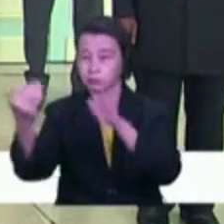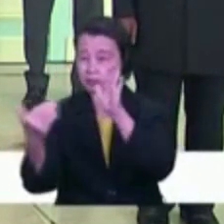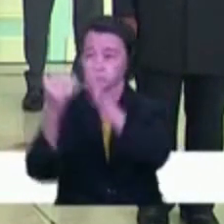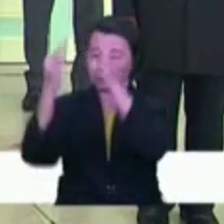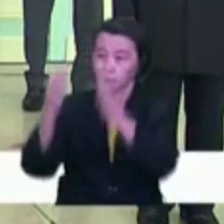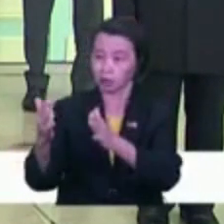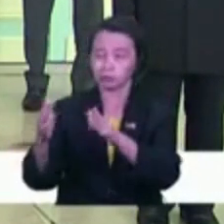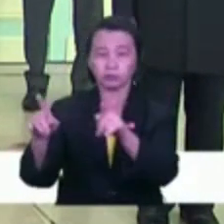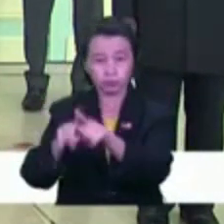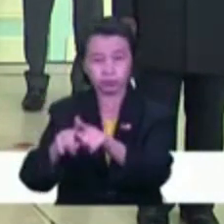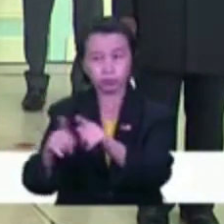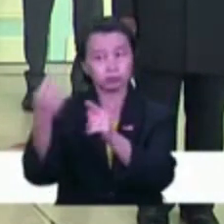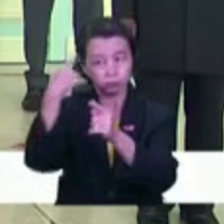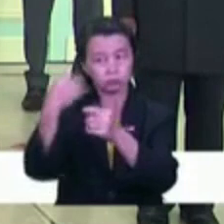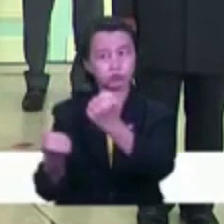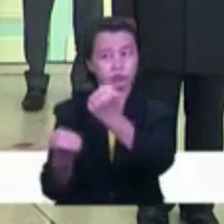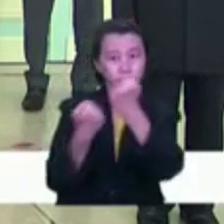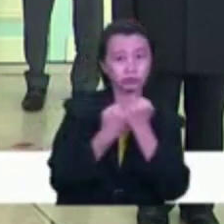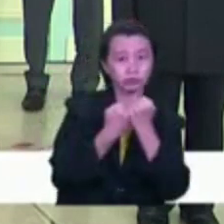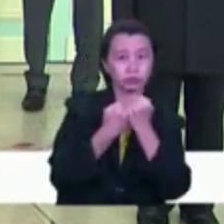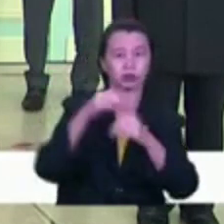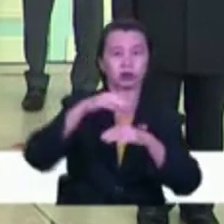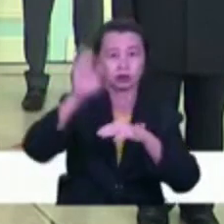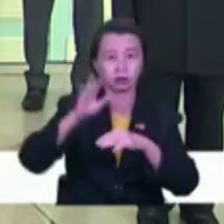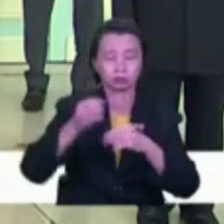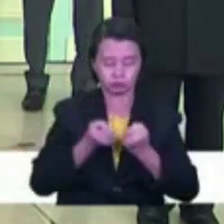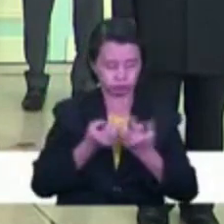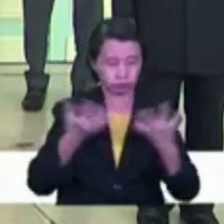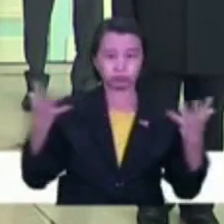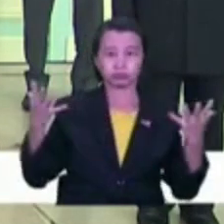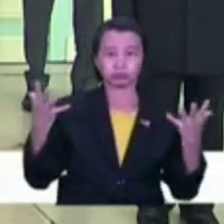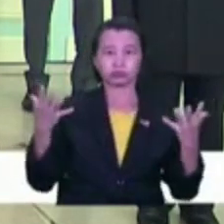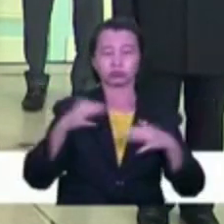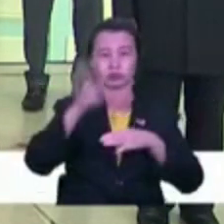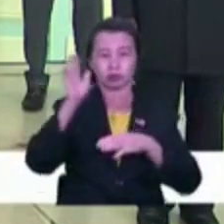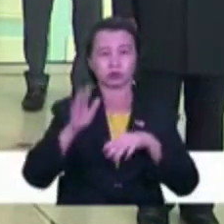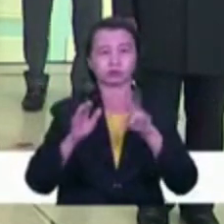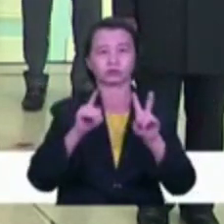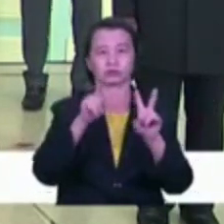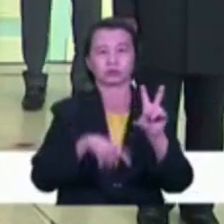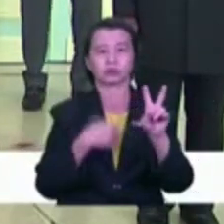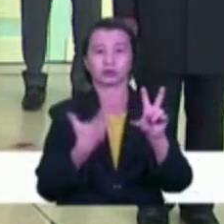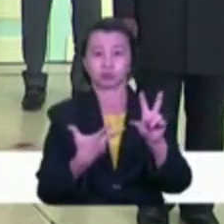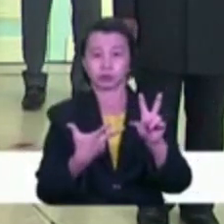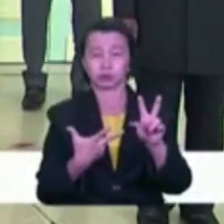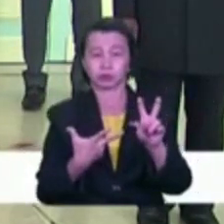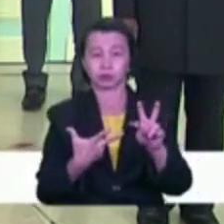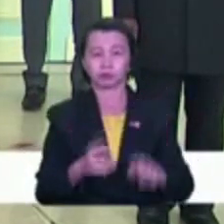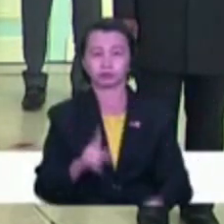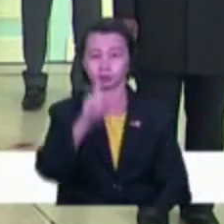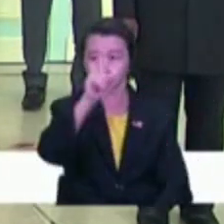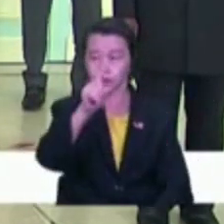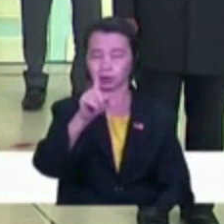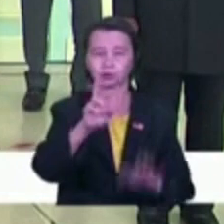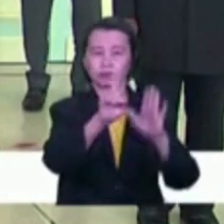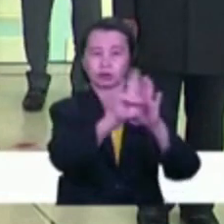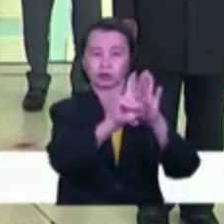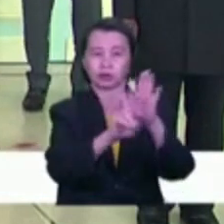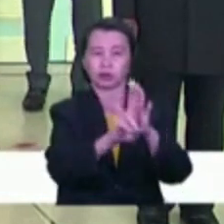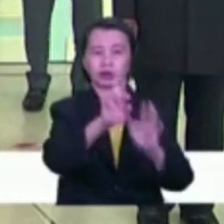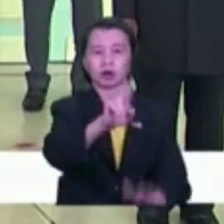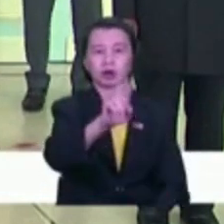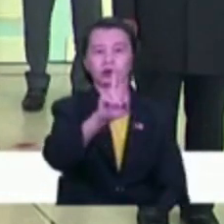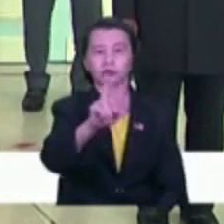rakyat dan dewan negara yang melebihi majority 2/3 suatu ruang undang-undang